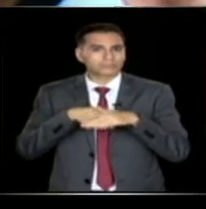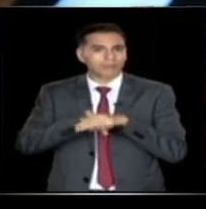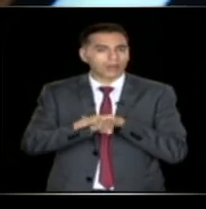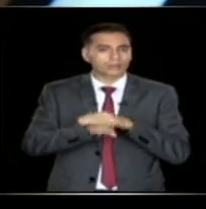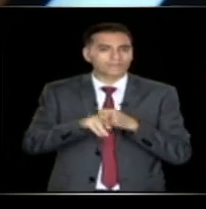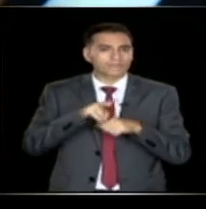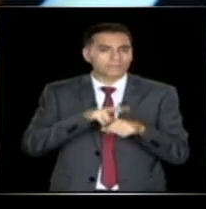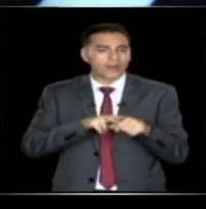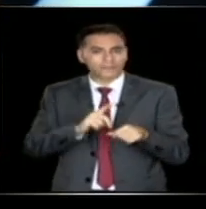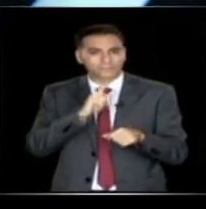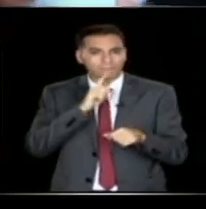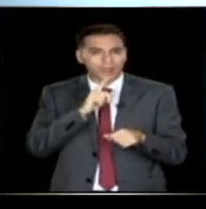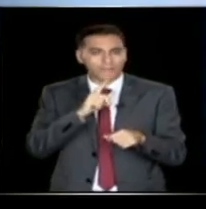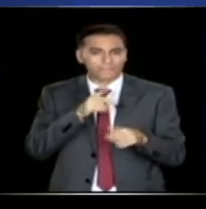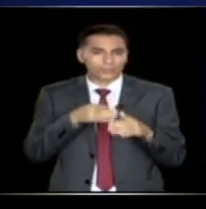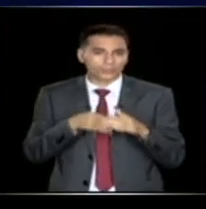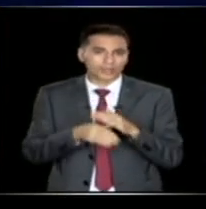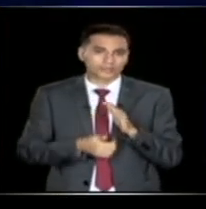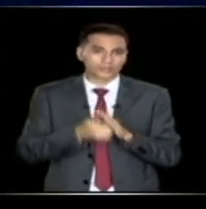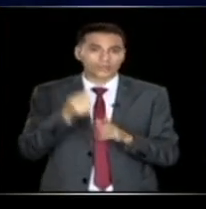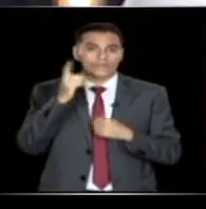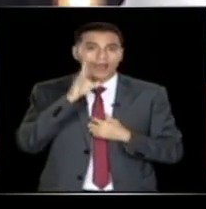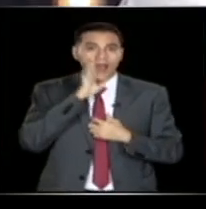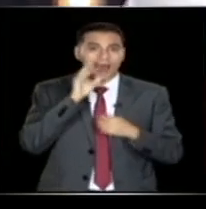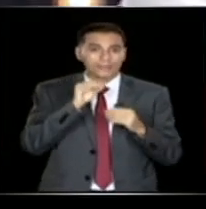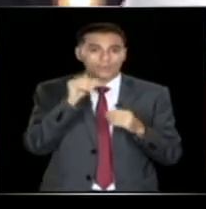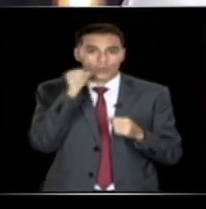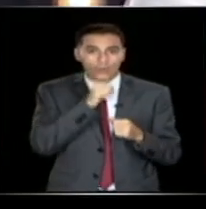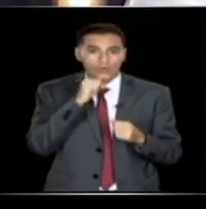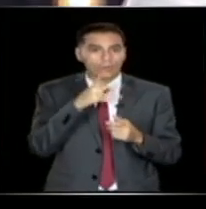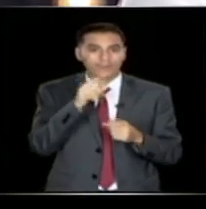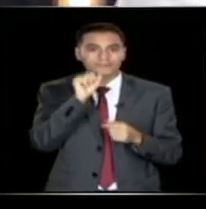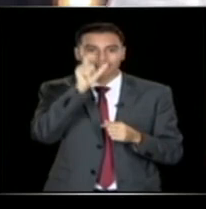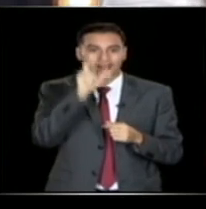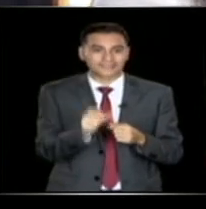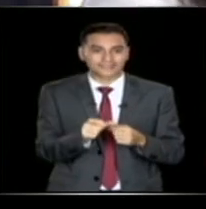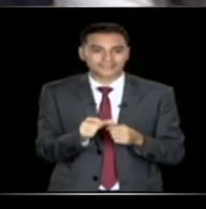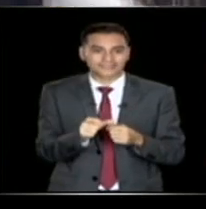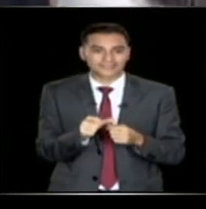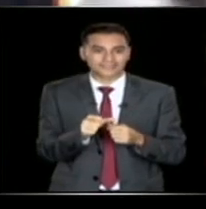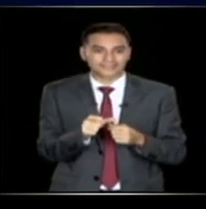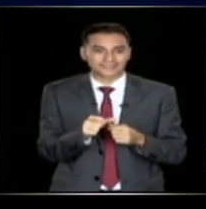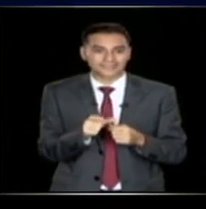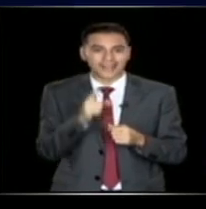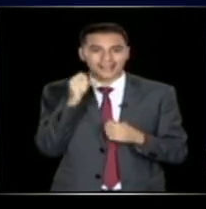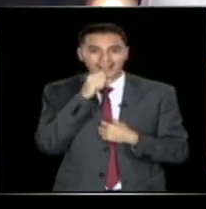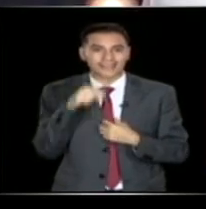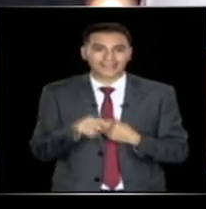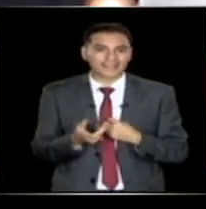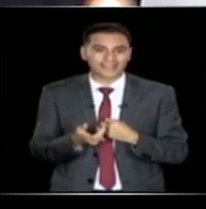نجحت وقدمت في معهد فنون مسرحيه. وعلموك الغنى كمان ولا دي موهبه لوحدها؟ هتغني لنا